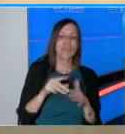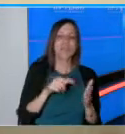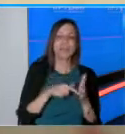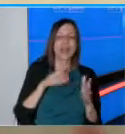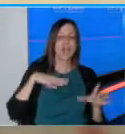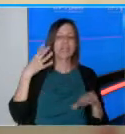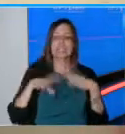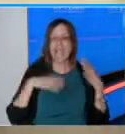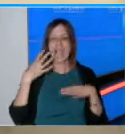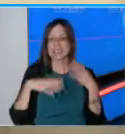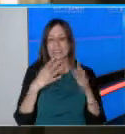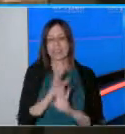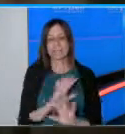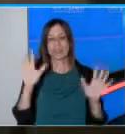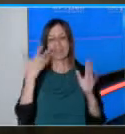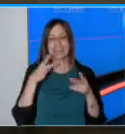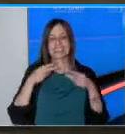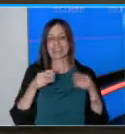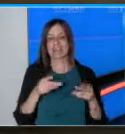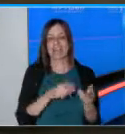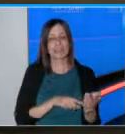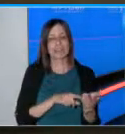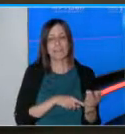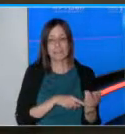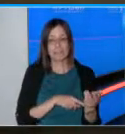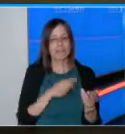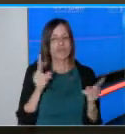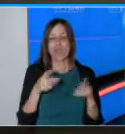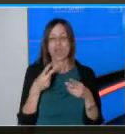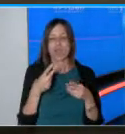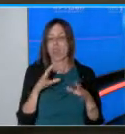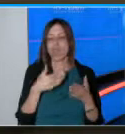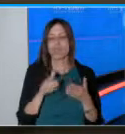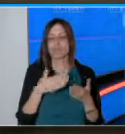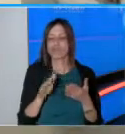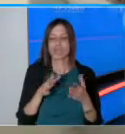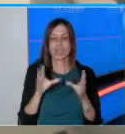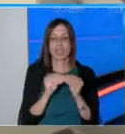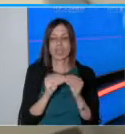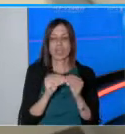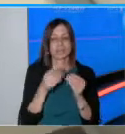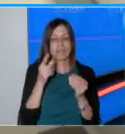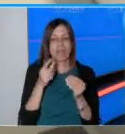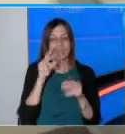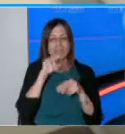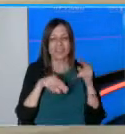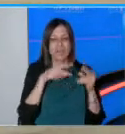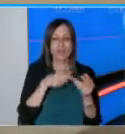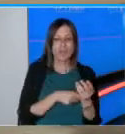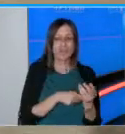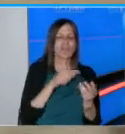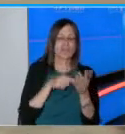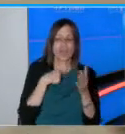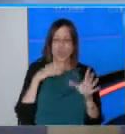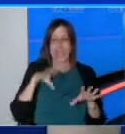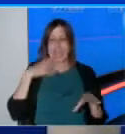פתאום ככה תקתק, היה לו סרטן דם, ולא אוכל להחזיק מעמד עם הכימותרפיה, ולא החזיק מעמד מהכעס